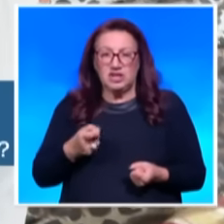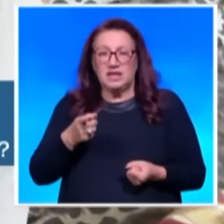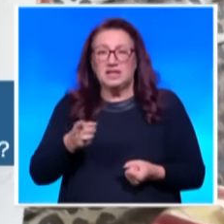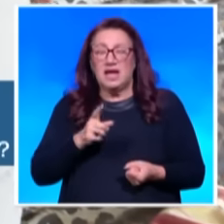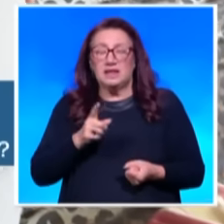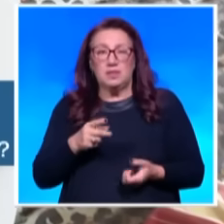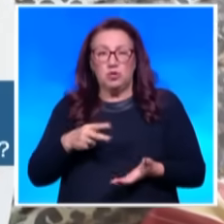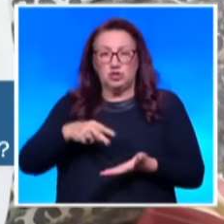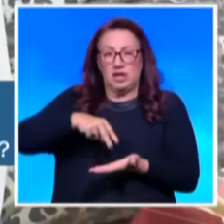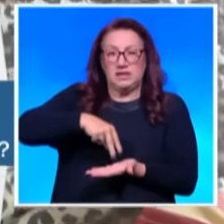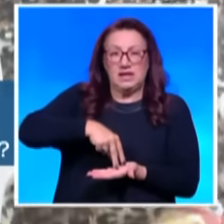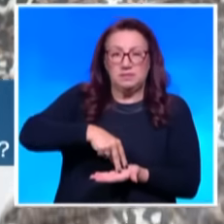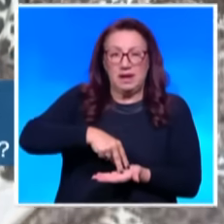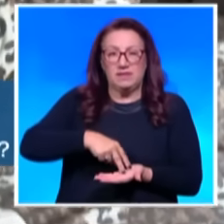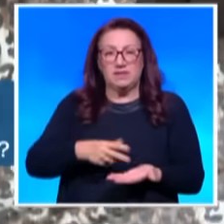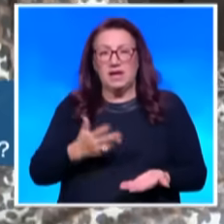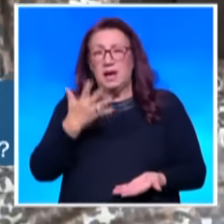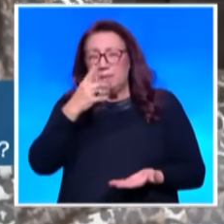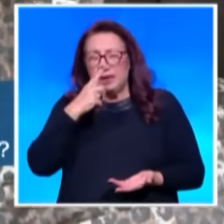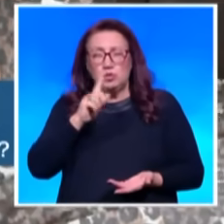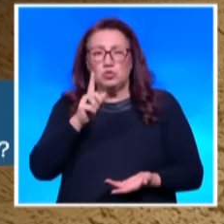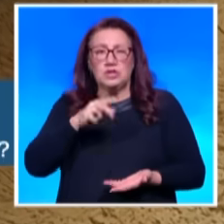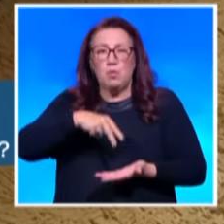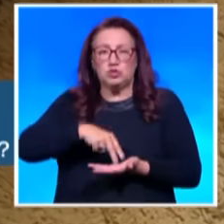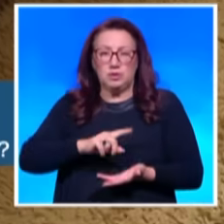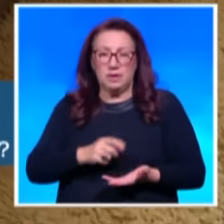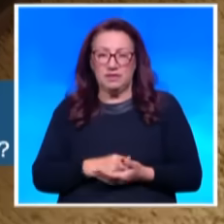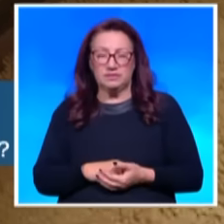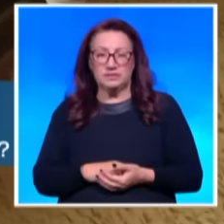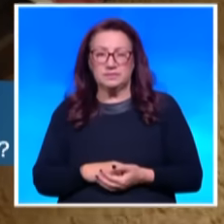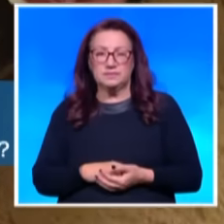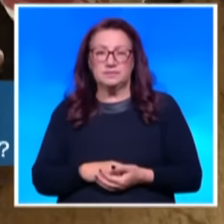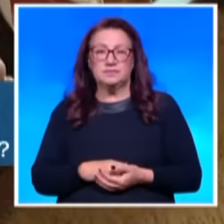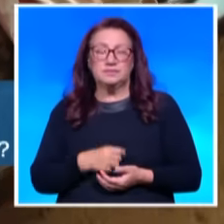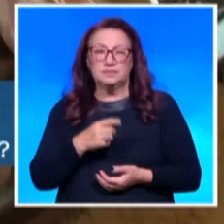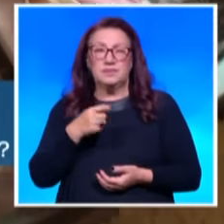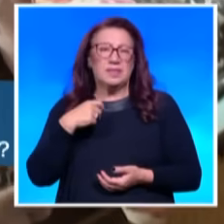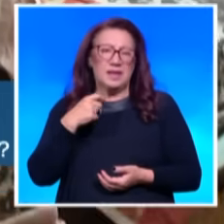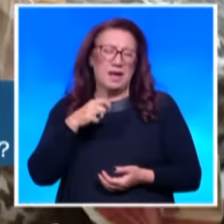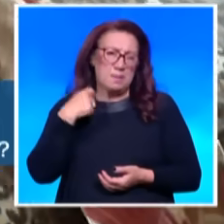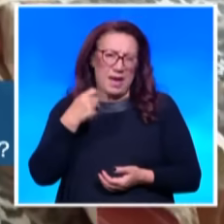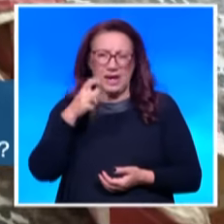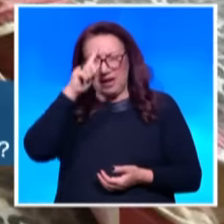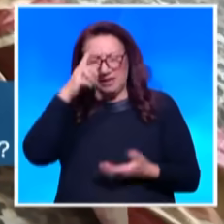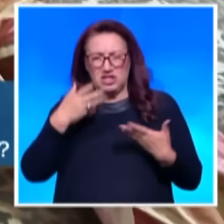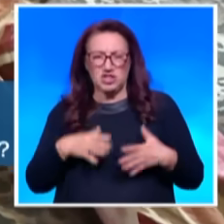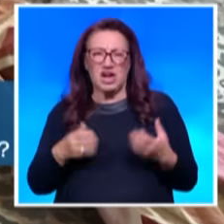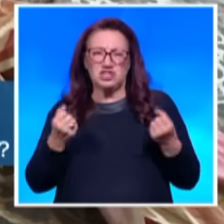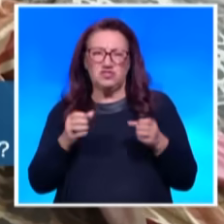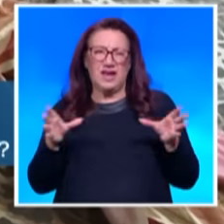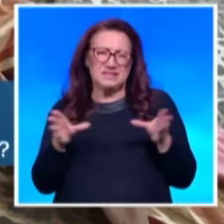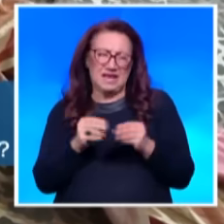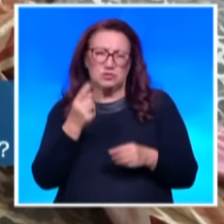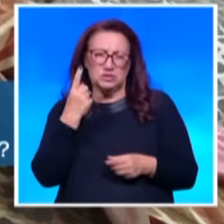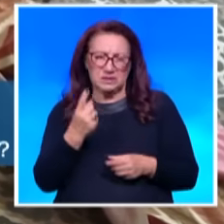стои повече от 5 минути, не може да стои жената. Звезда Иванова и майка й живеят сами. 75-годишната жена